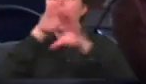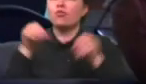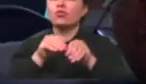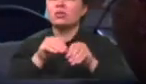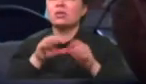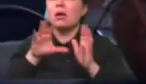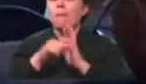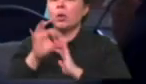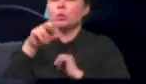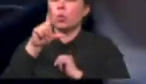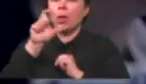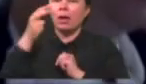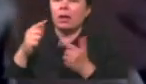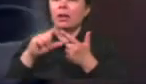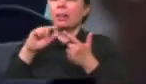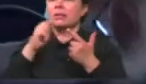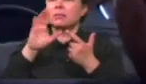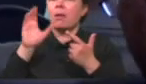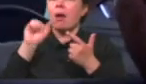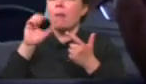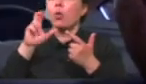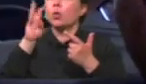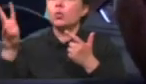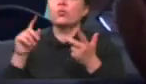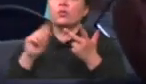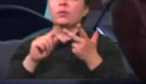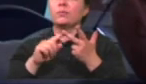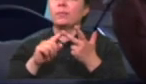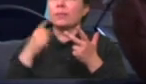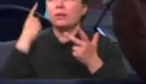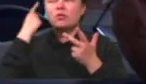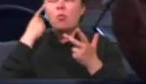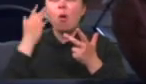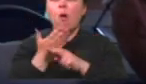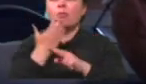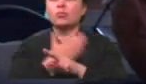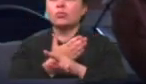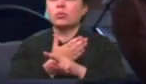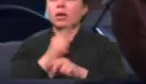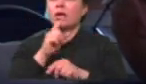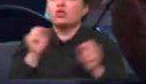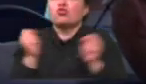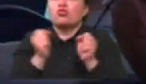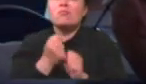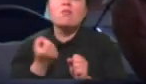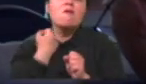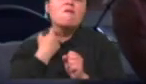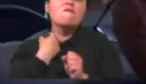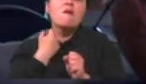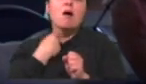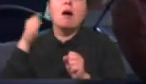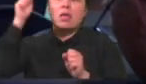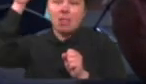łączy Sulęcin, Lidzbark, Baborów i wspomnianą przeze mnie przez chwilę Zimną Wódkę? Była kolej i jej